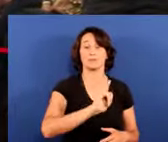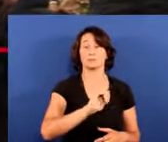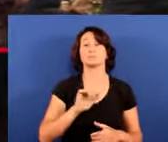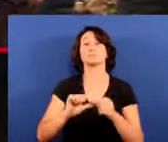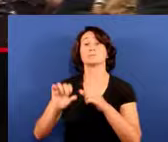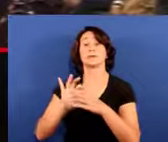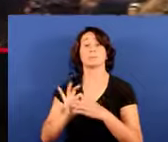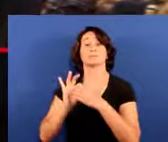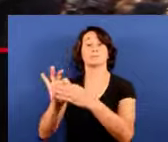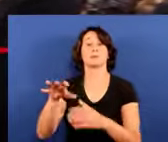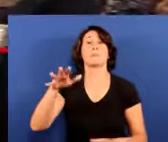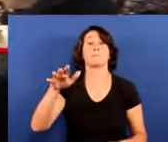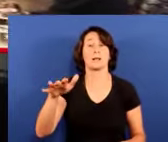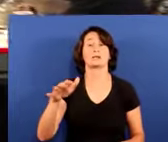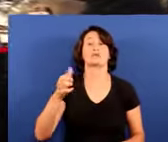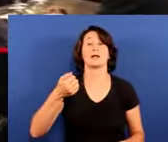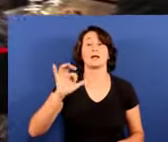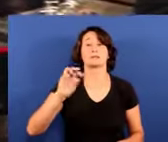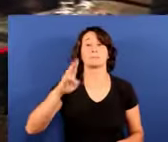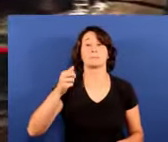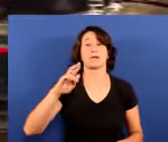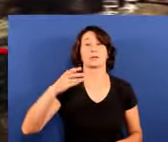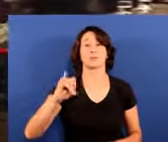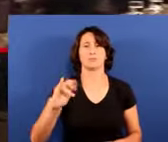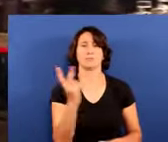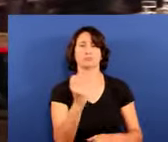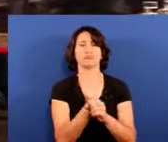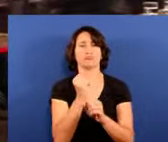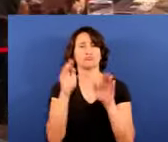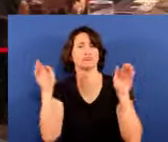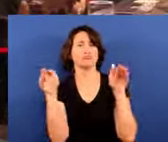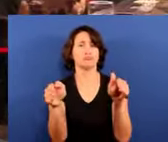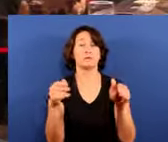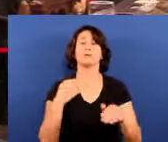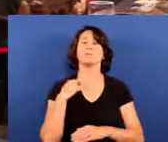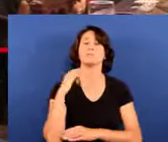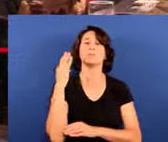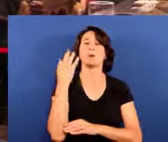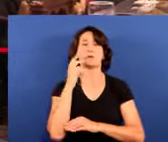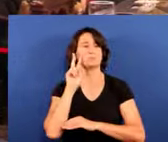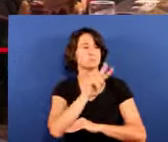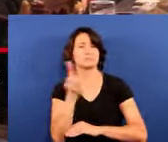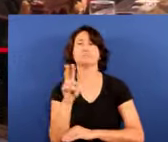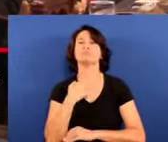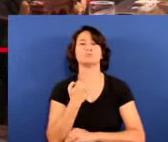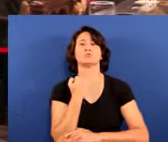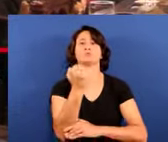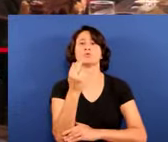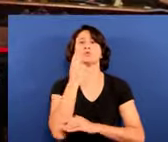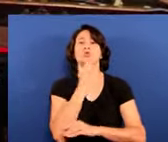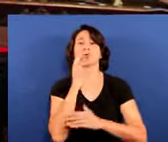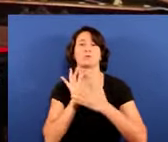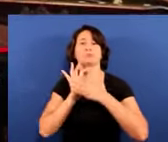diete egunean 24 orduz, urtean 365 egunetan, sarera konektatutako edozein ordenagailu